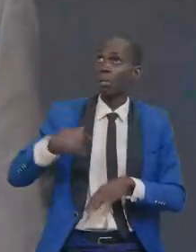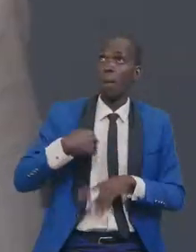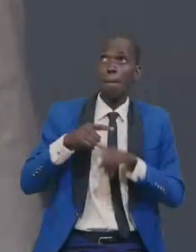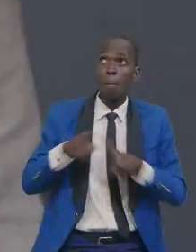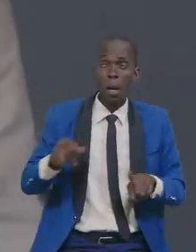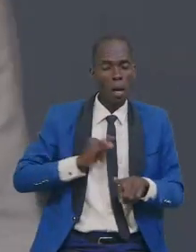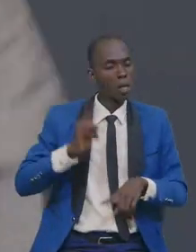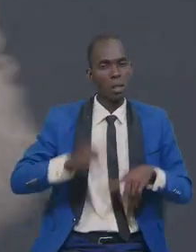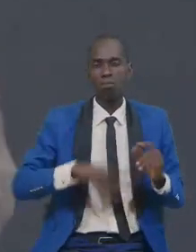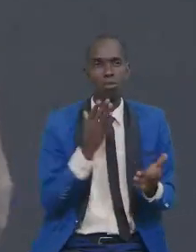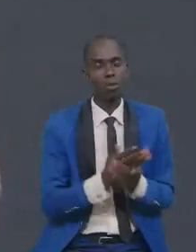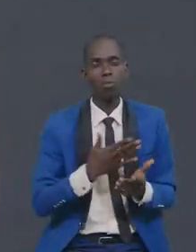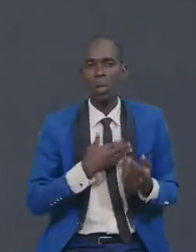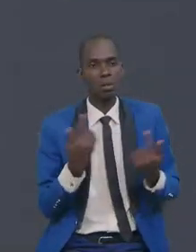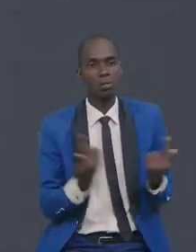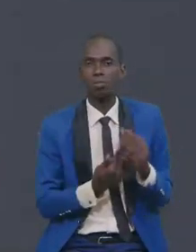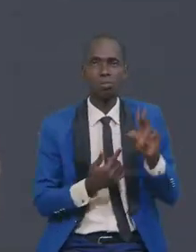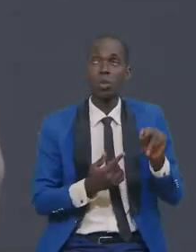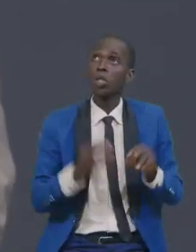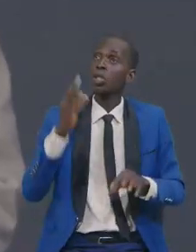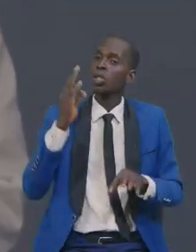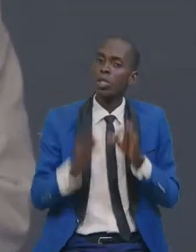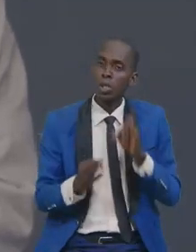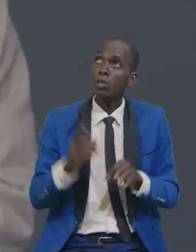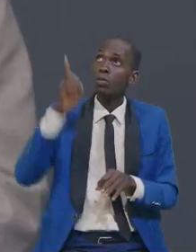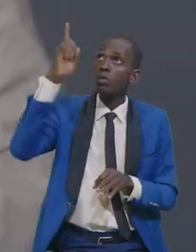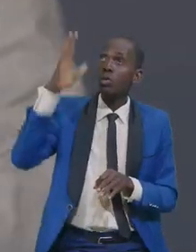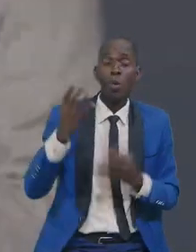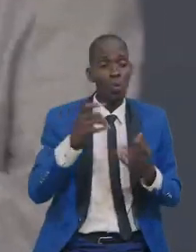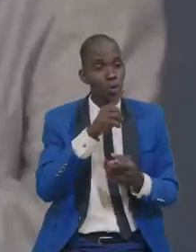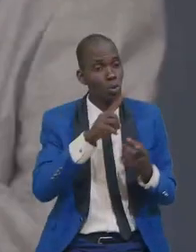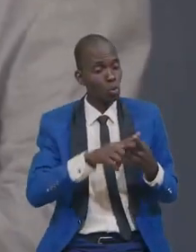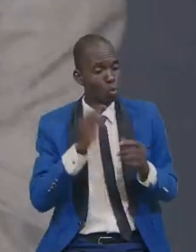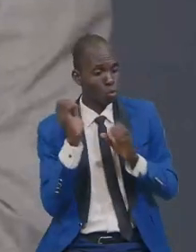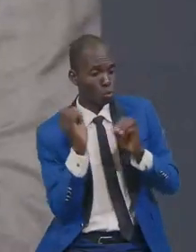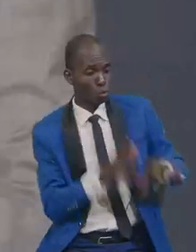veux garder, je veux pas abandonner ceci, abandonner cela. Si Dieu veut que tu abandonnes cela,